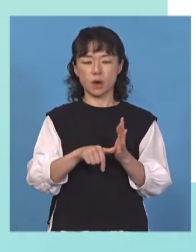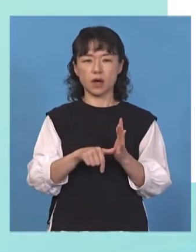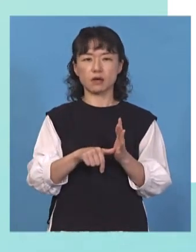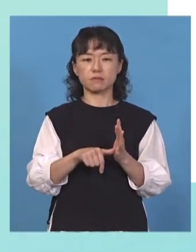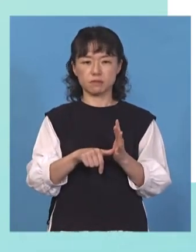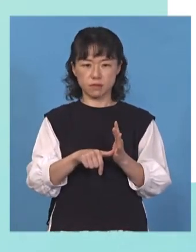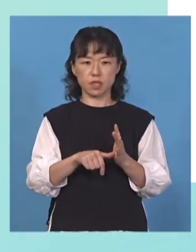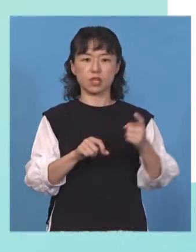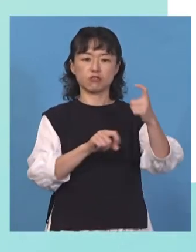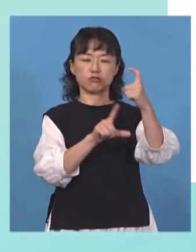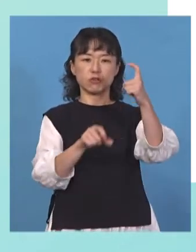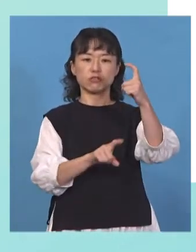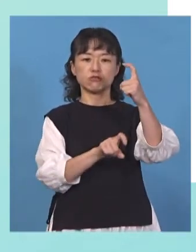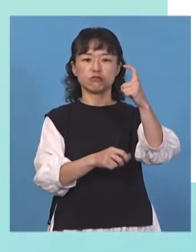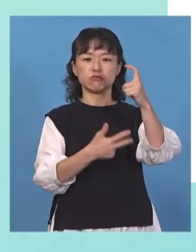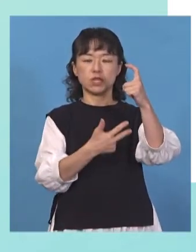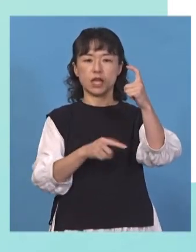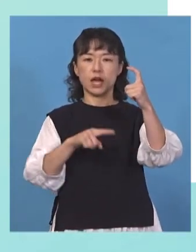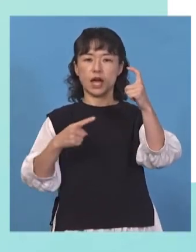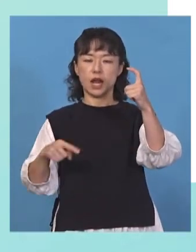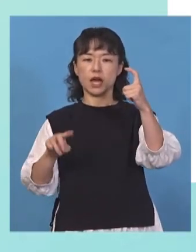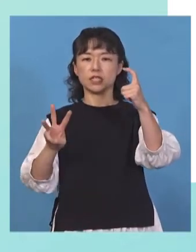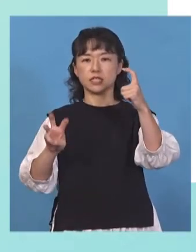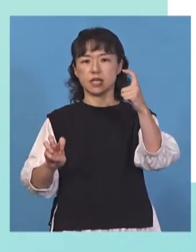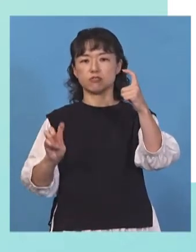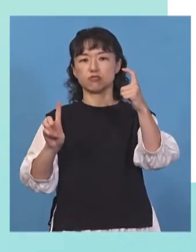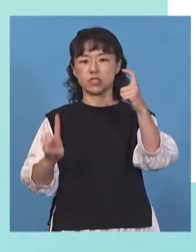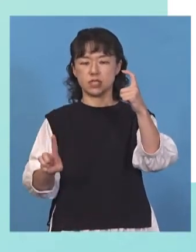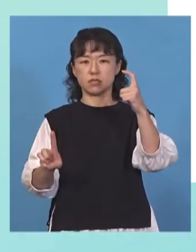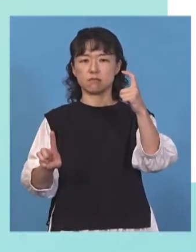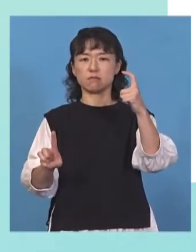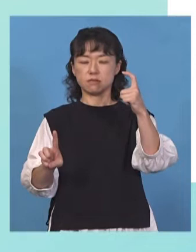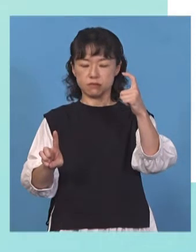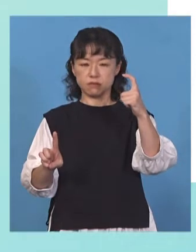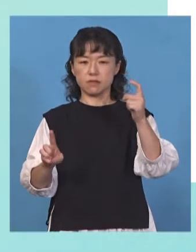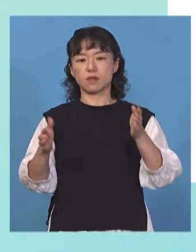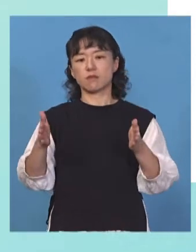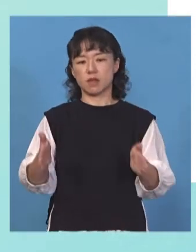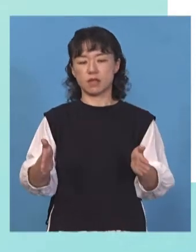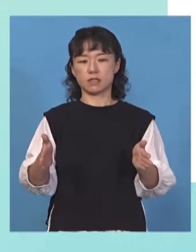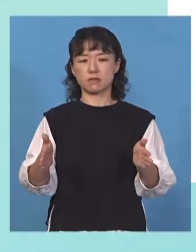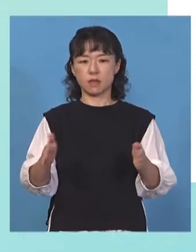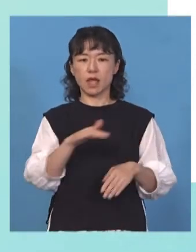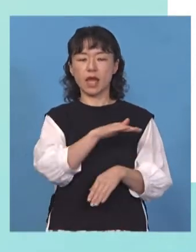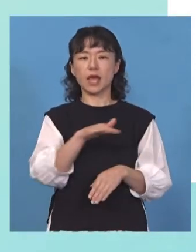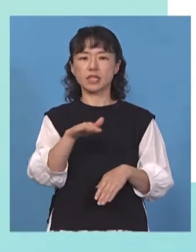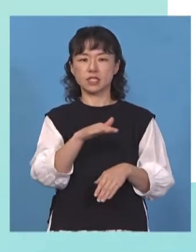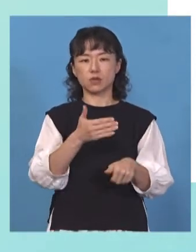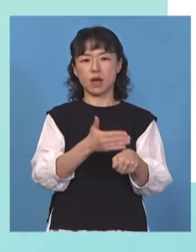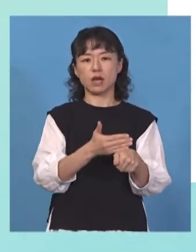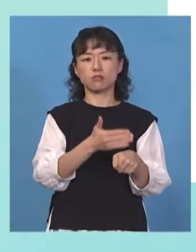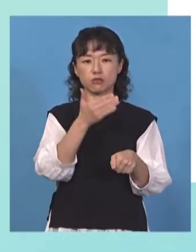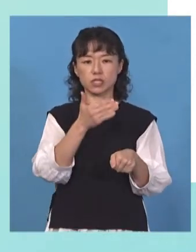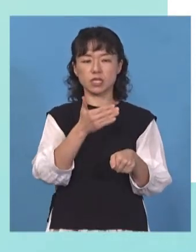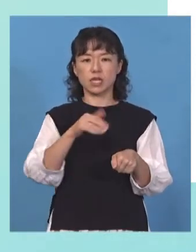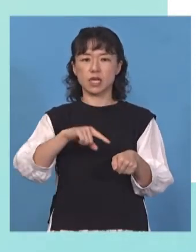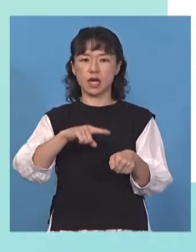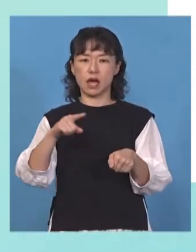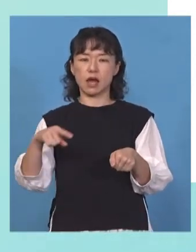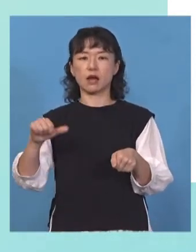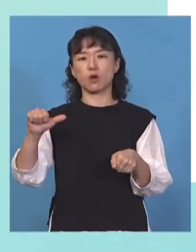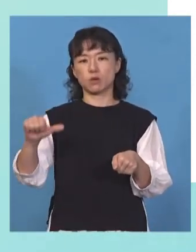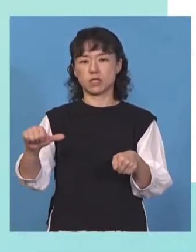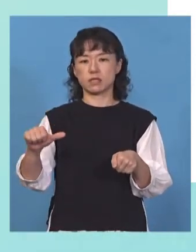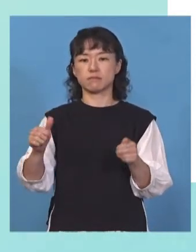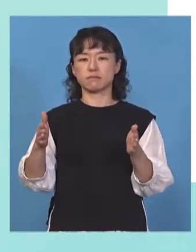期間は10月17日月曜日から31日月曜日までで、受付期間は平日の午前9